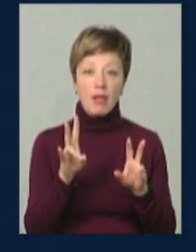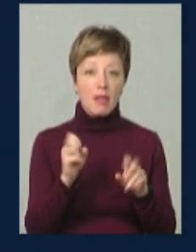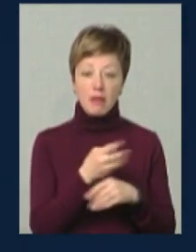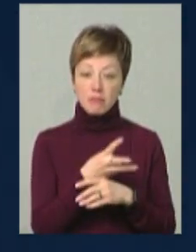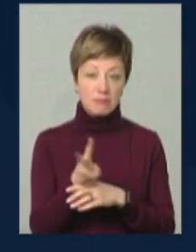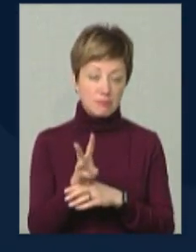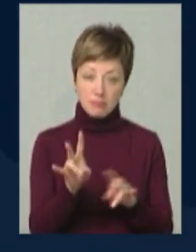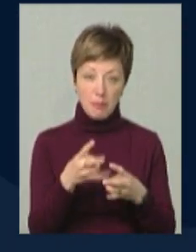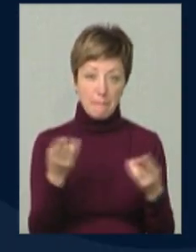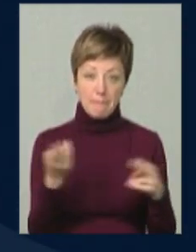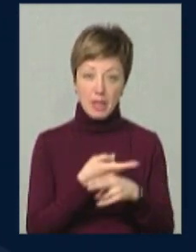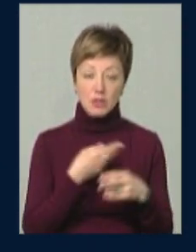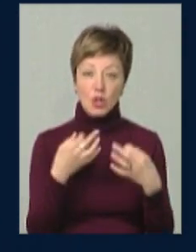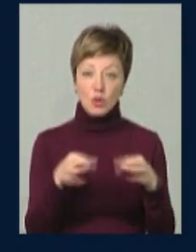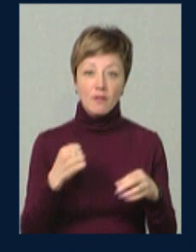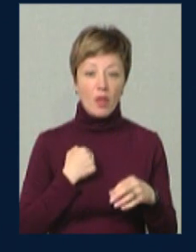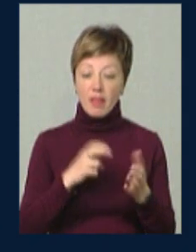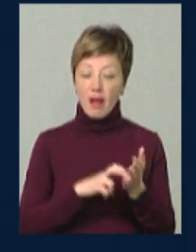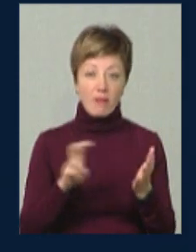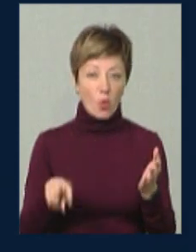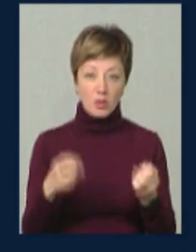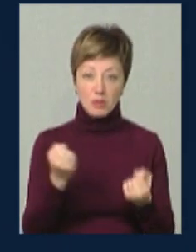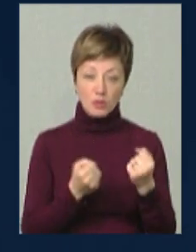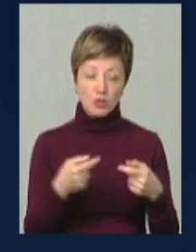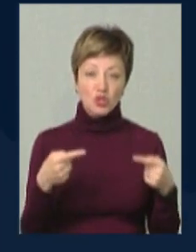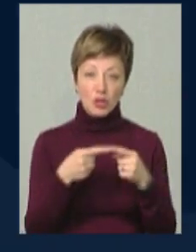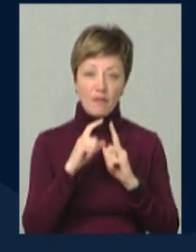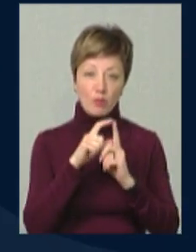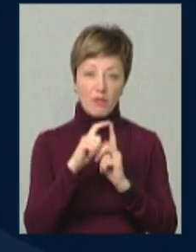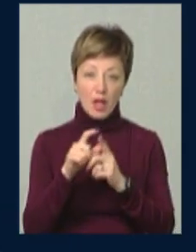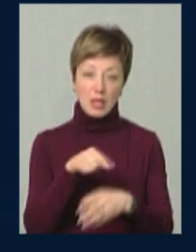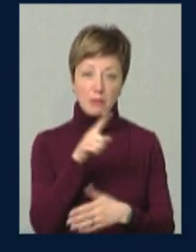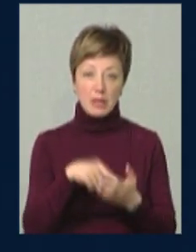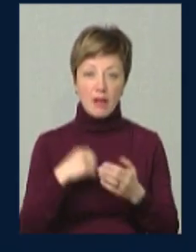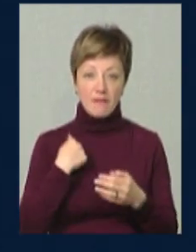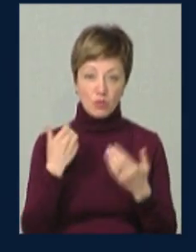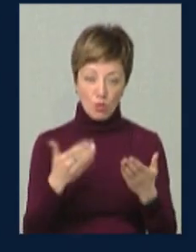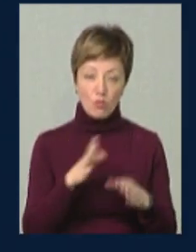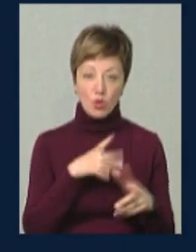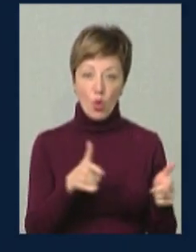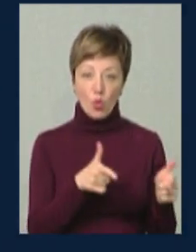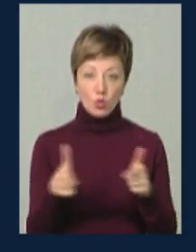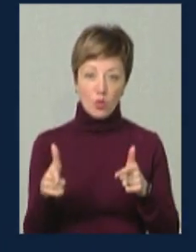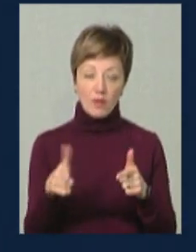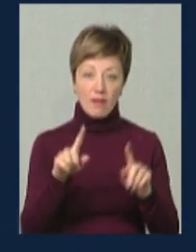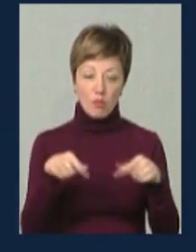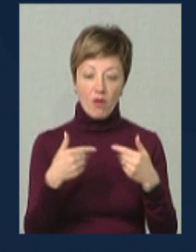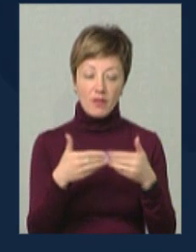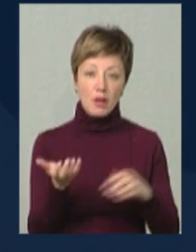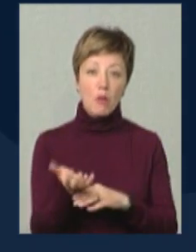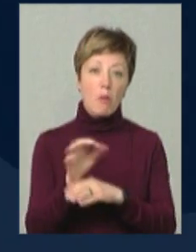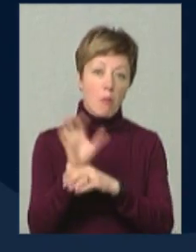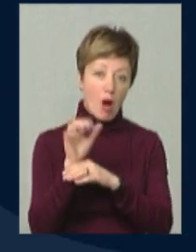відеозйомку. Без дозволу військових не виходьте з автомобіля. Чітко відповідайте на запитання військових. Будьте готові на вимогу відкрити